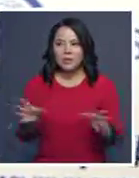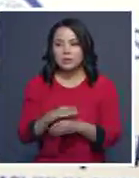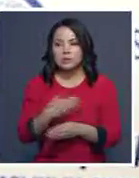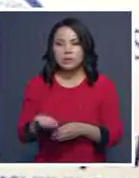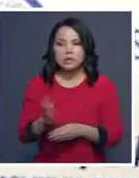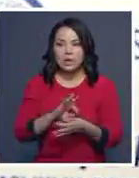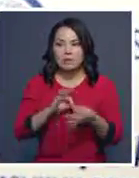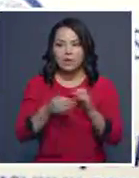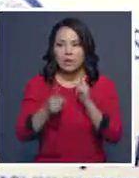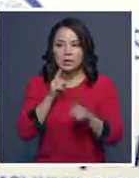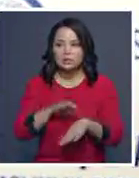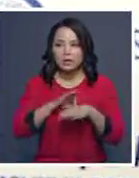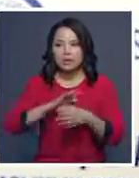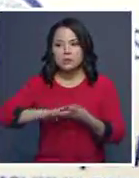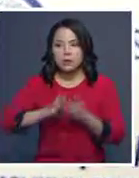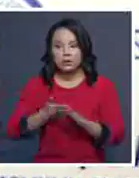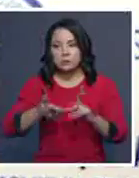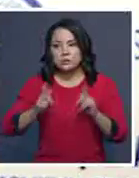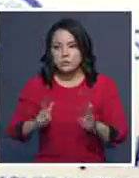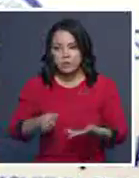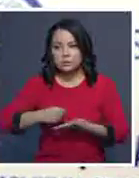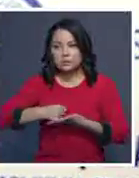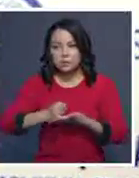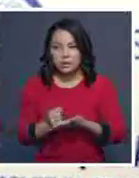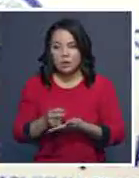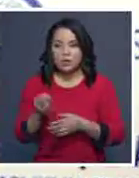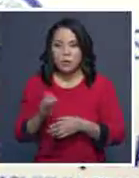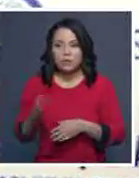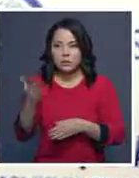жан-жақты қарастырудамыз. Келісімге келген соң біздің Еуропалық банк қаржылай қолдау танытатын болады.